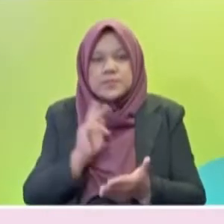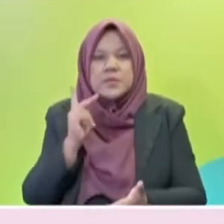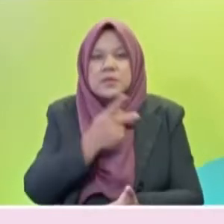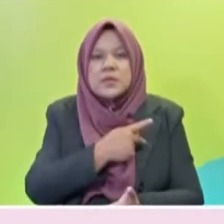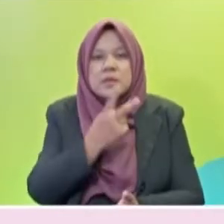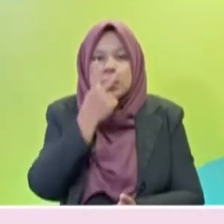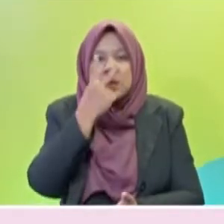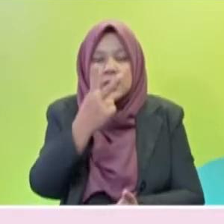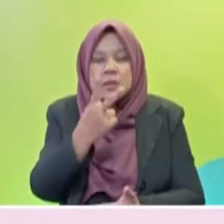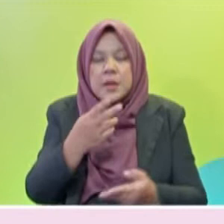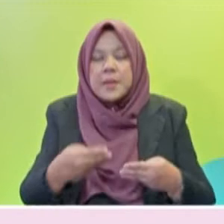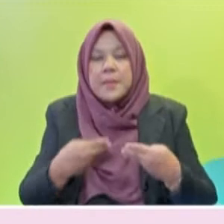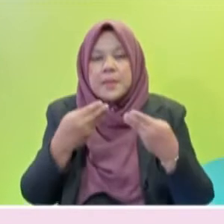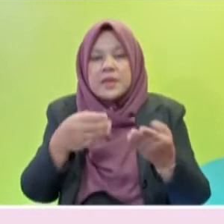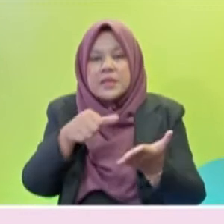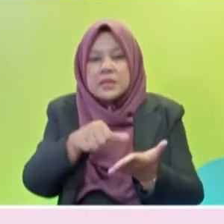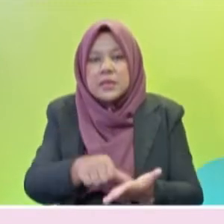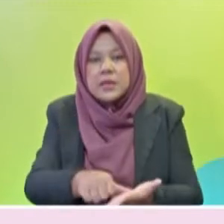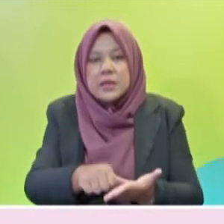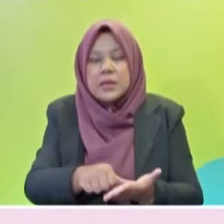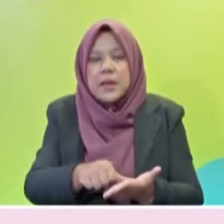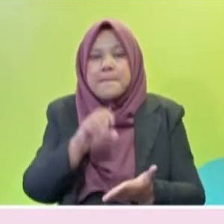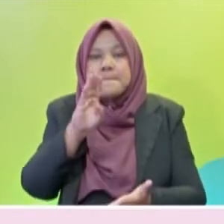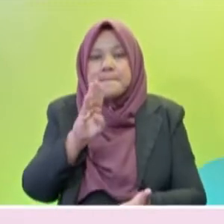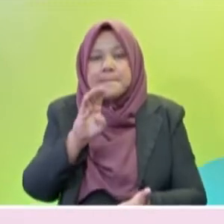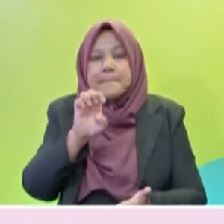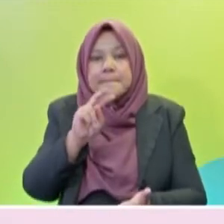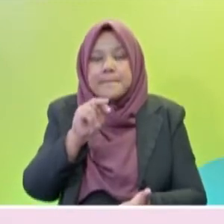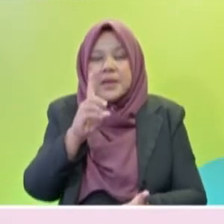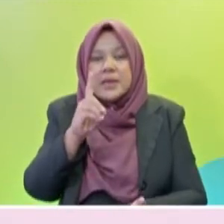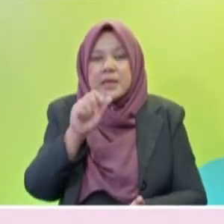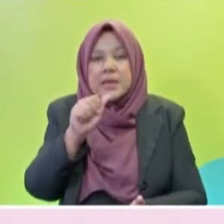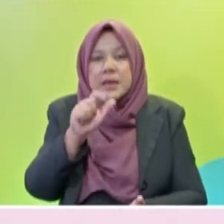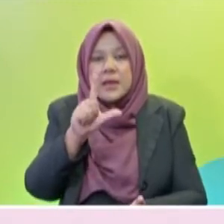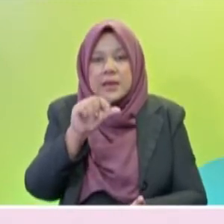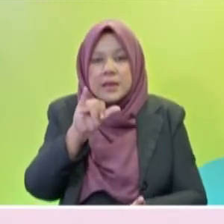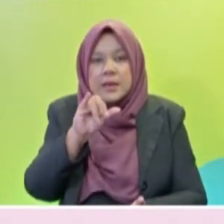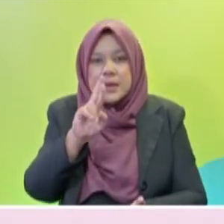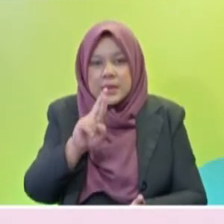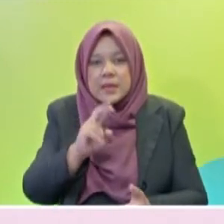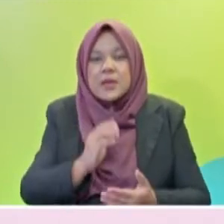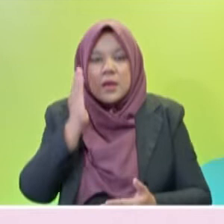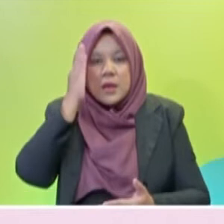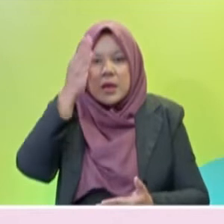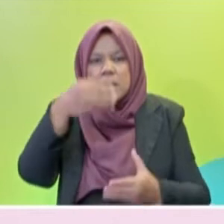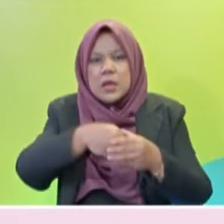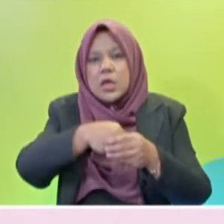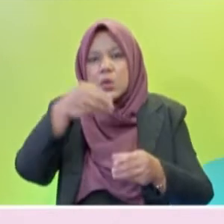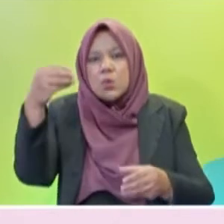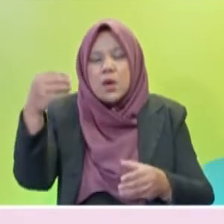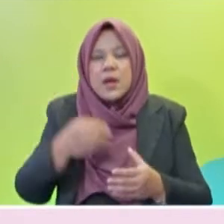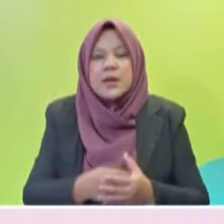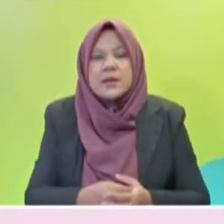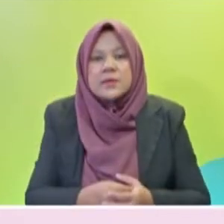apabila kita berikan Tekanan benda ahli tadi ataupun ciring tadi yang ada di dalam kendali tadi akan keluwar